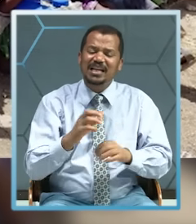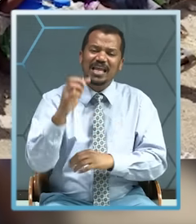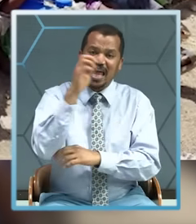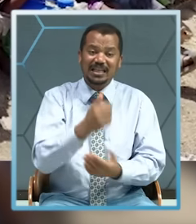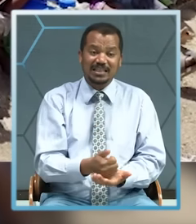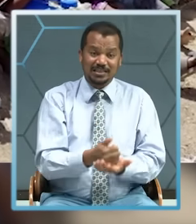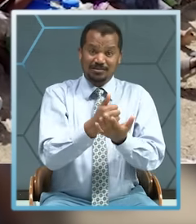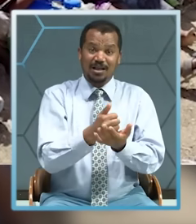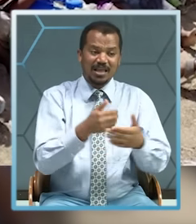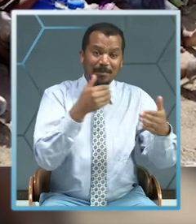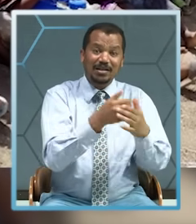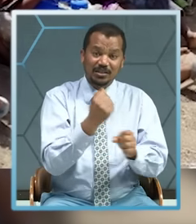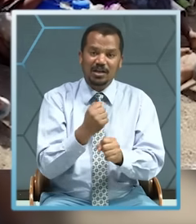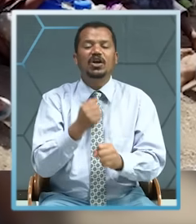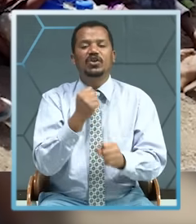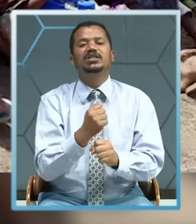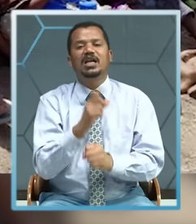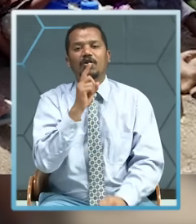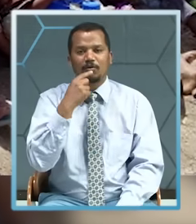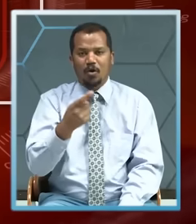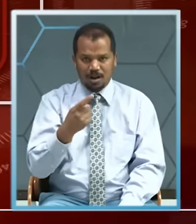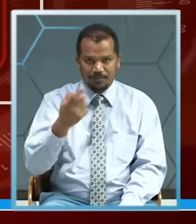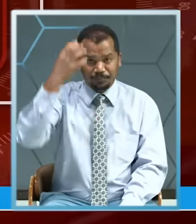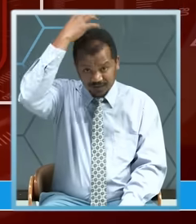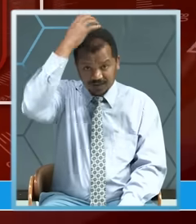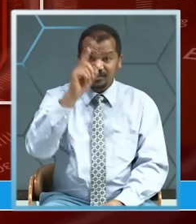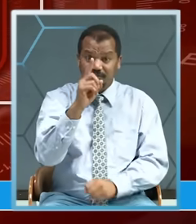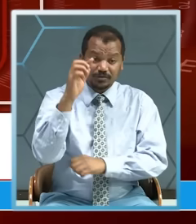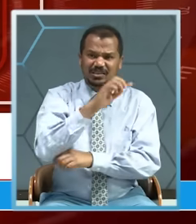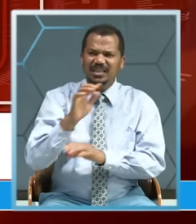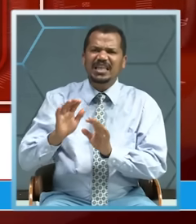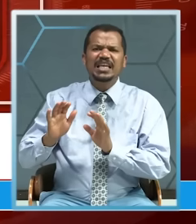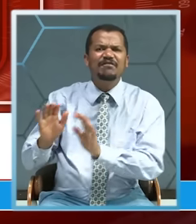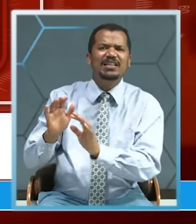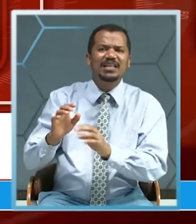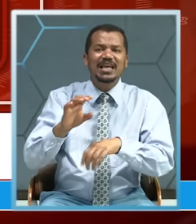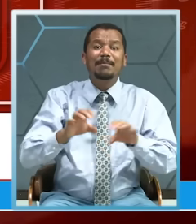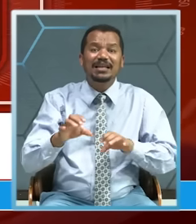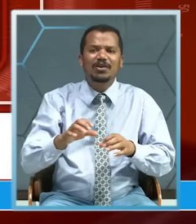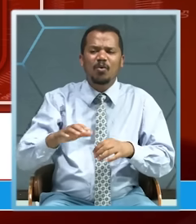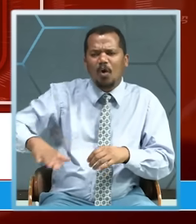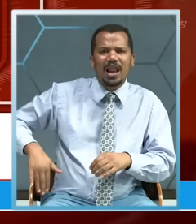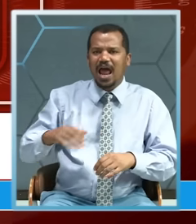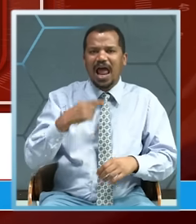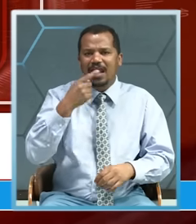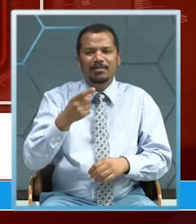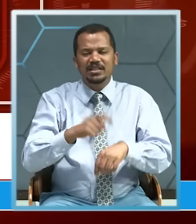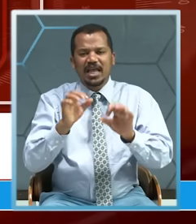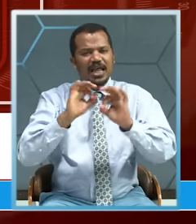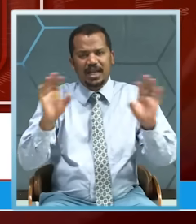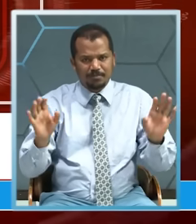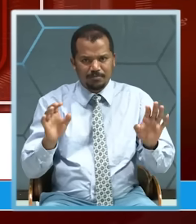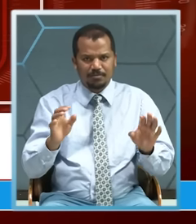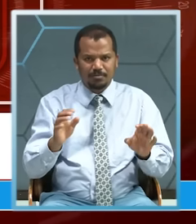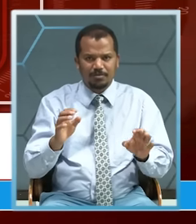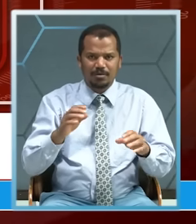እየተደረገ የዕለት ተደራሽ እርዳታ የማድረስ ስራው እየተሰራ ነው ብለዋል። መንግስት አንድም ቀን ግፊት ከማድረግ የተጓደለበት ጊዜ የለም።